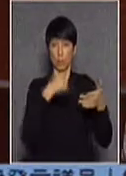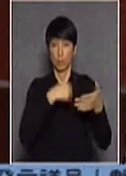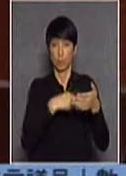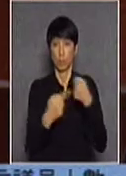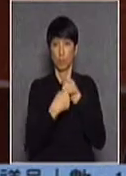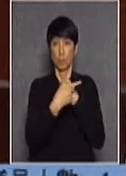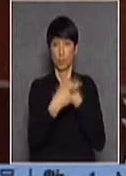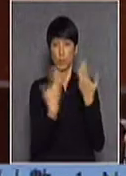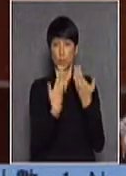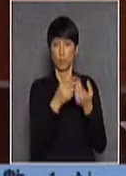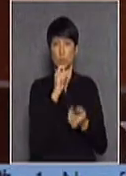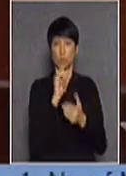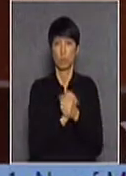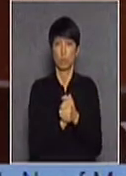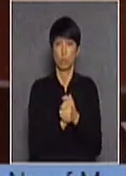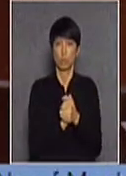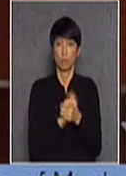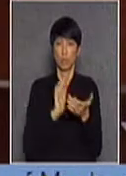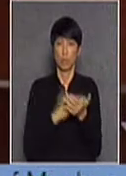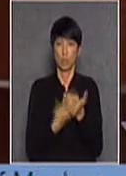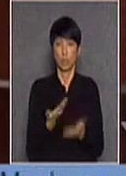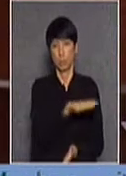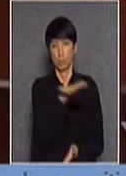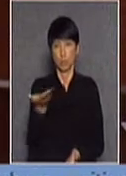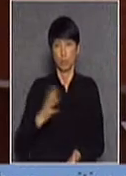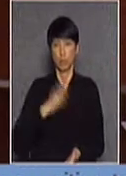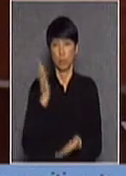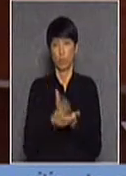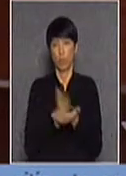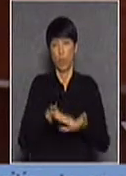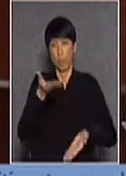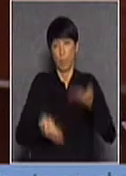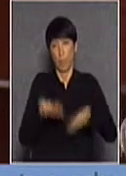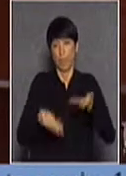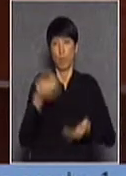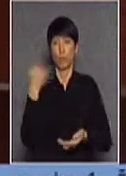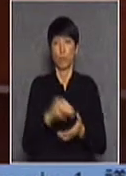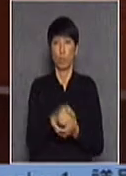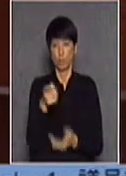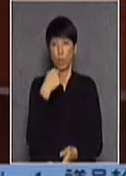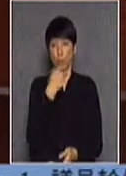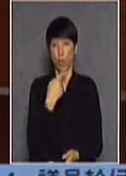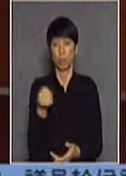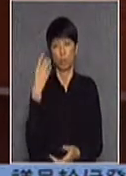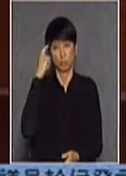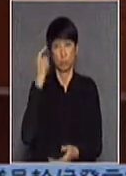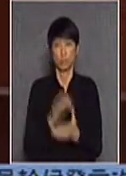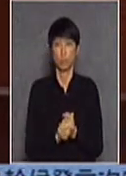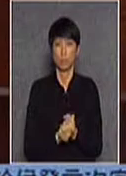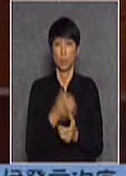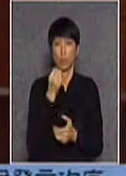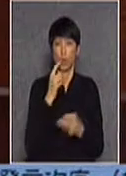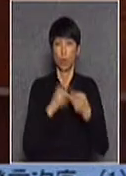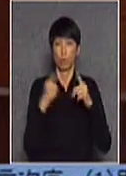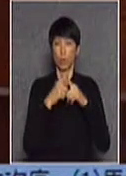引這些數字出來了，但是大家的情況是不同，是沒得比較的，你都會這樣講給我們聽。香港打工仔的